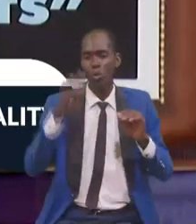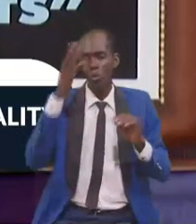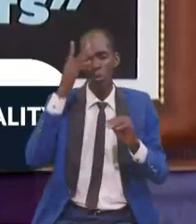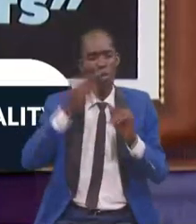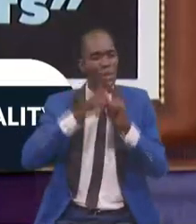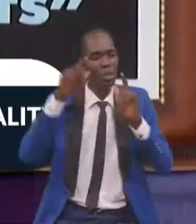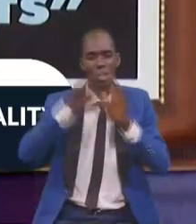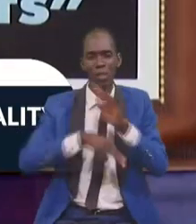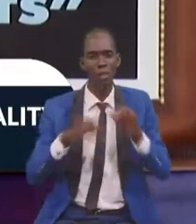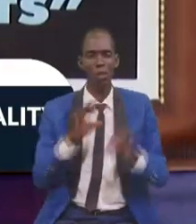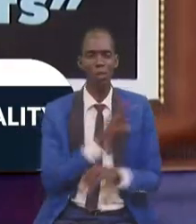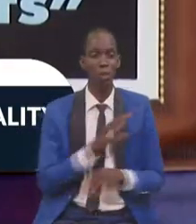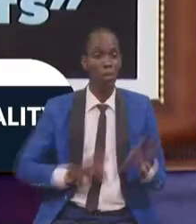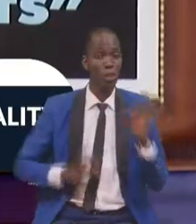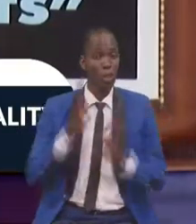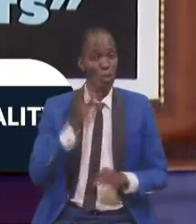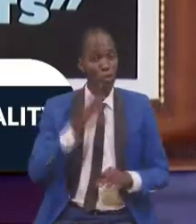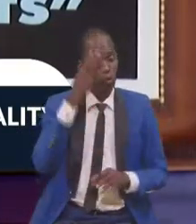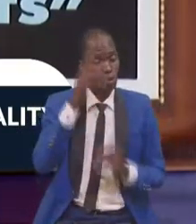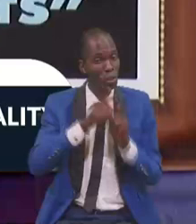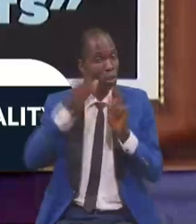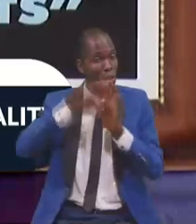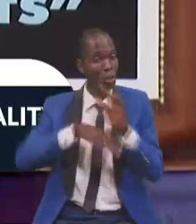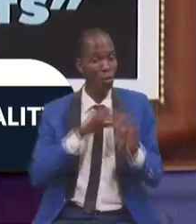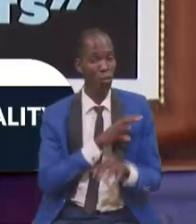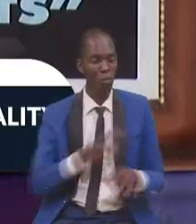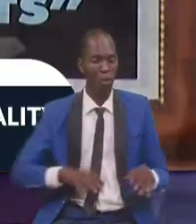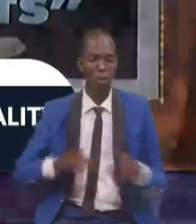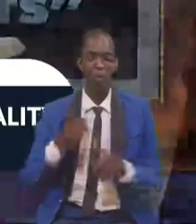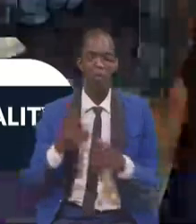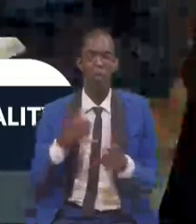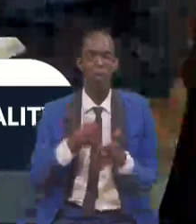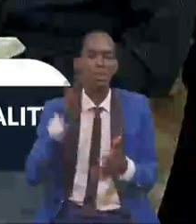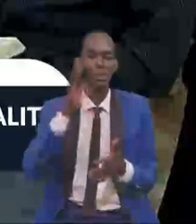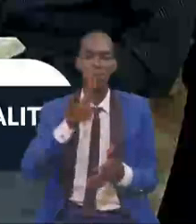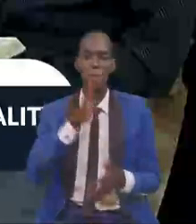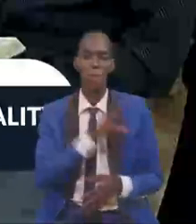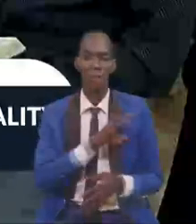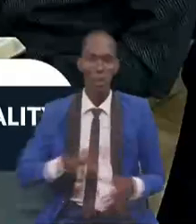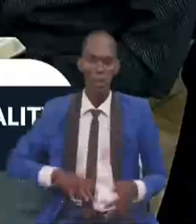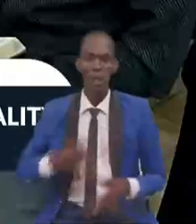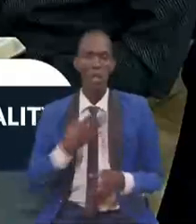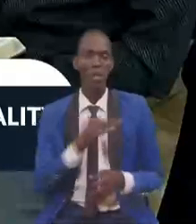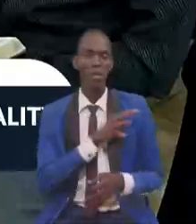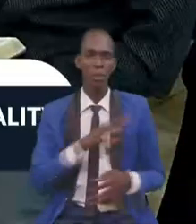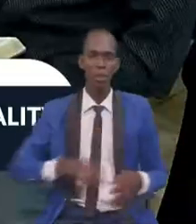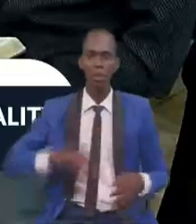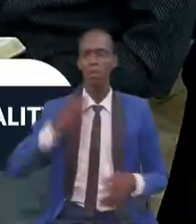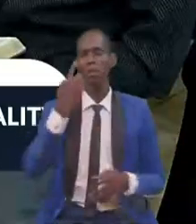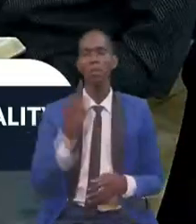pas la grandeur de Christ. Donc, vous connaissez la grandeur de Christ, c'est Christ et Christ seul. C'est Christ et Christ